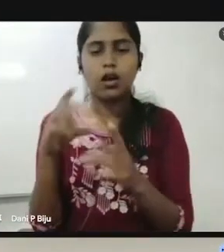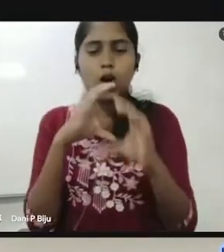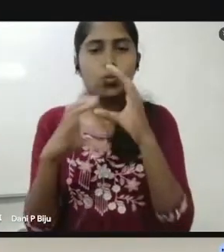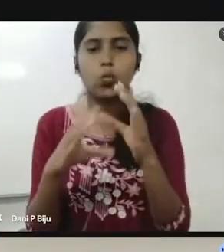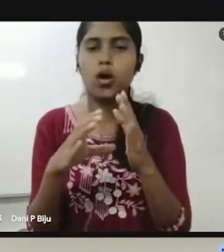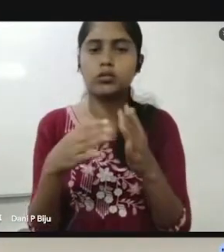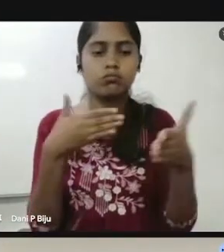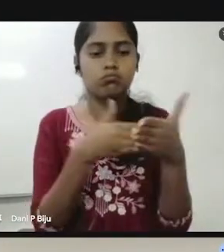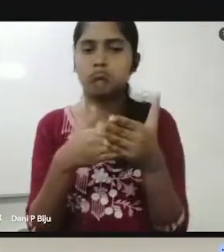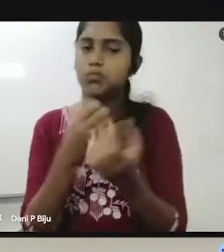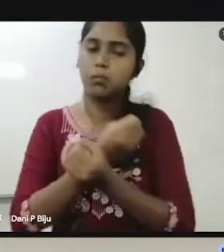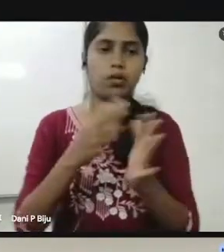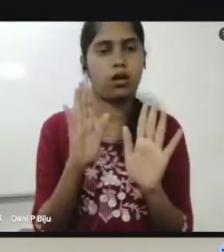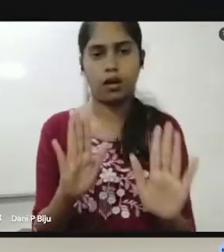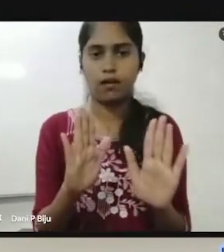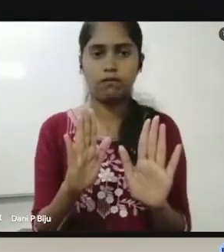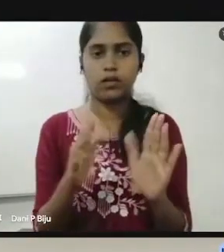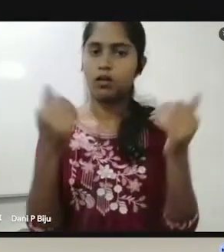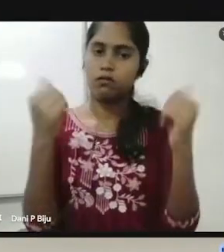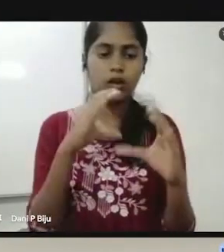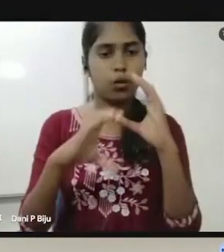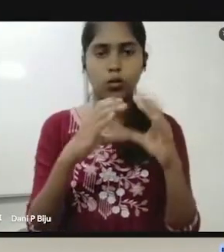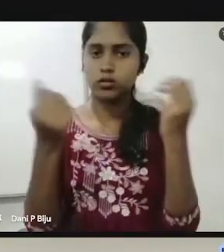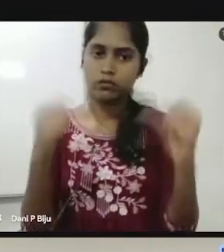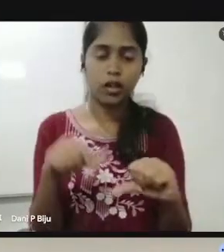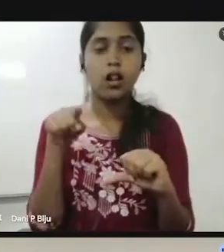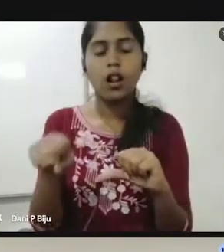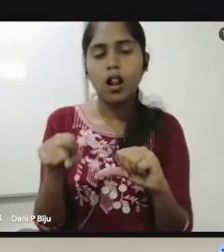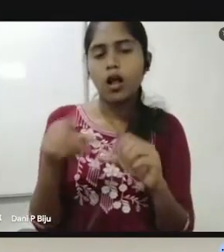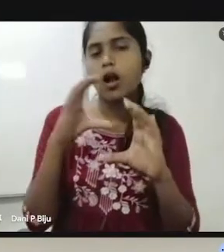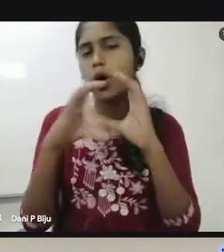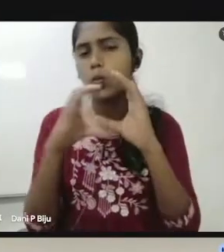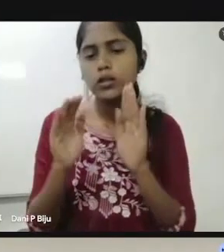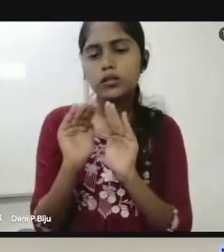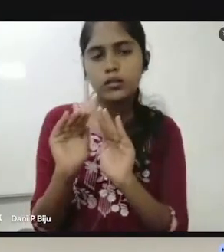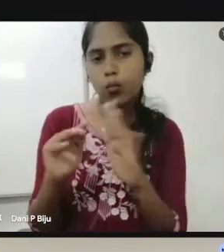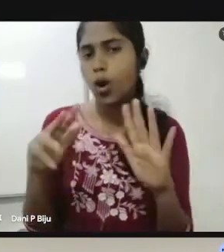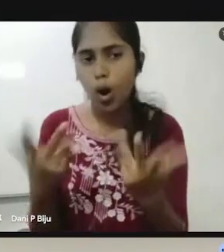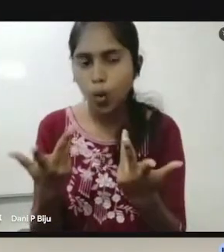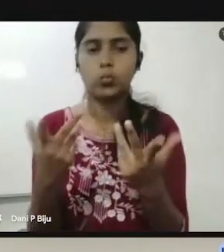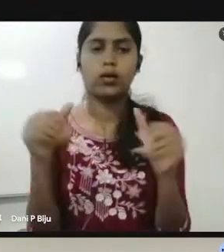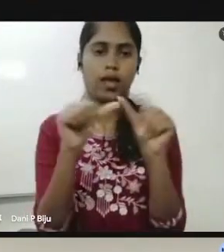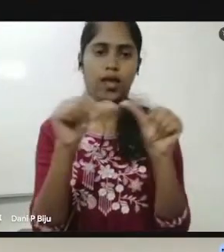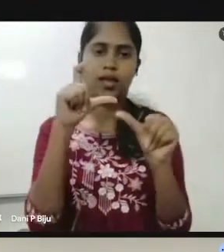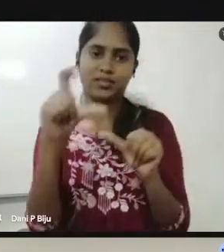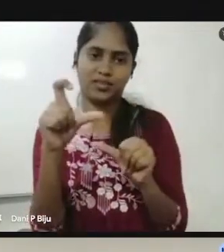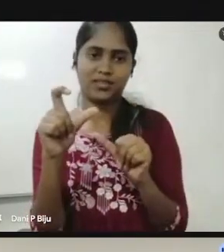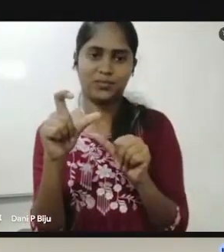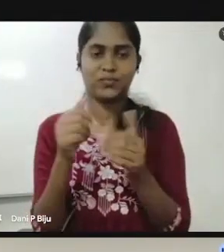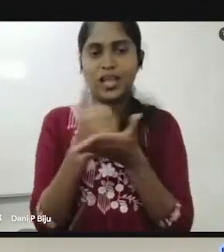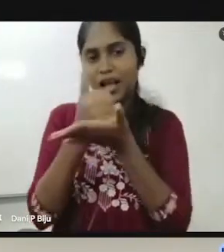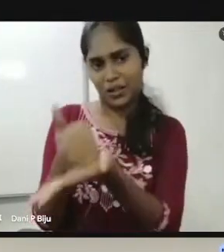ആശയവിനിമയം സാധിക്കാത്തവരായുണ്ട്. അവർക്ക് ആശയവിനിമയം സാധ്യമാക്കുന്ന ഒരു മാർഗമാണ് ഓഗ്മെന്റേറ്റീവ് ഓൾട്ടർനേറ്റീവ് കമ്മ്യൂണിക്കേഷൻ. അപ്പോൾ